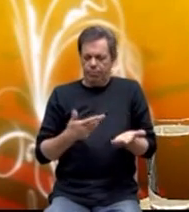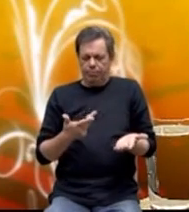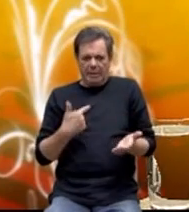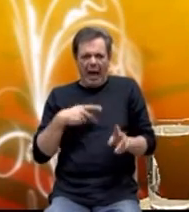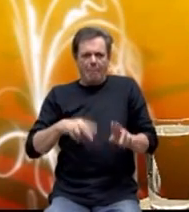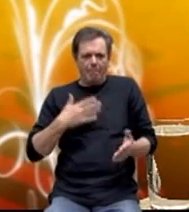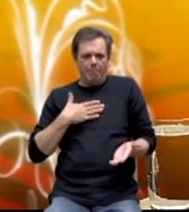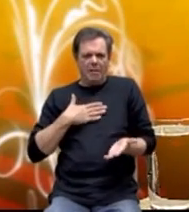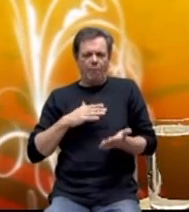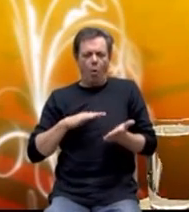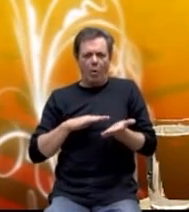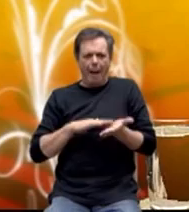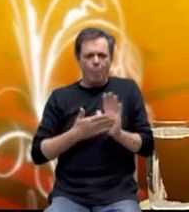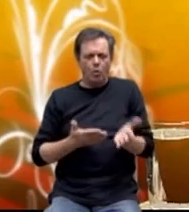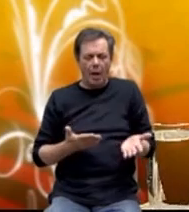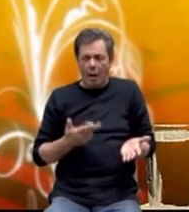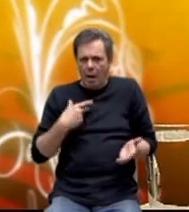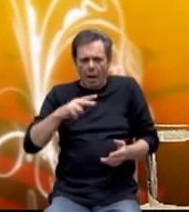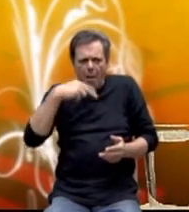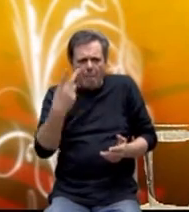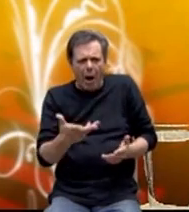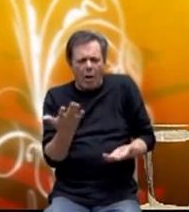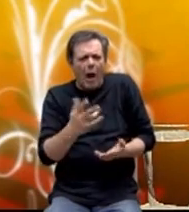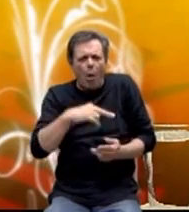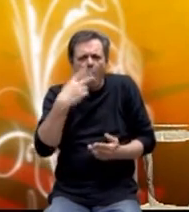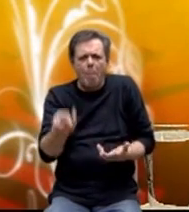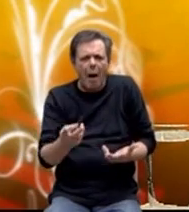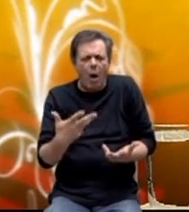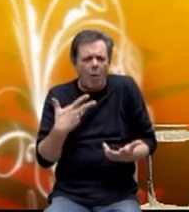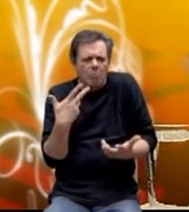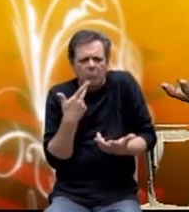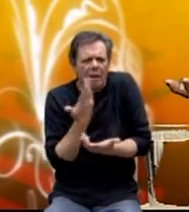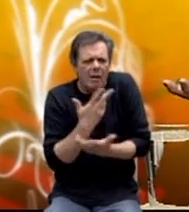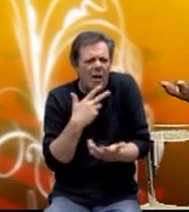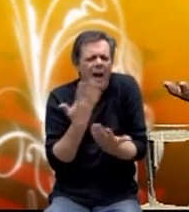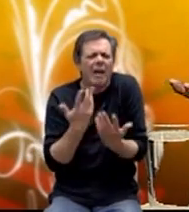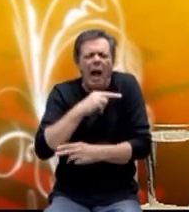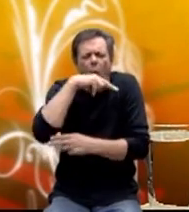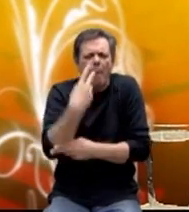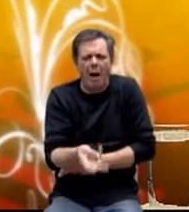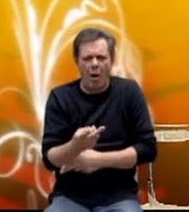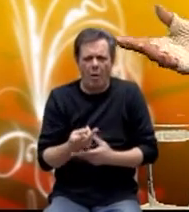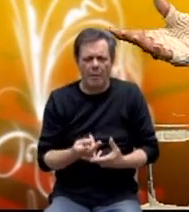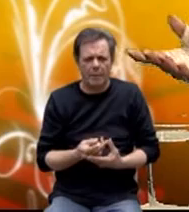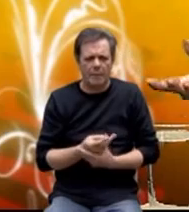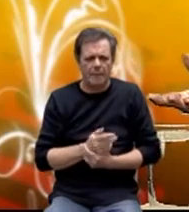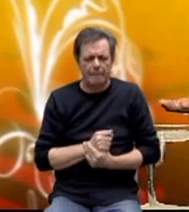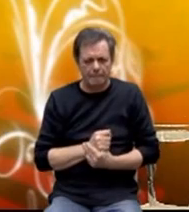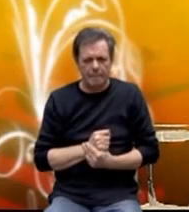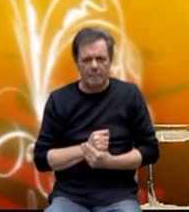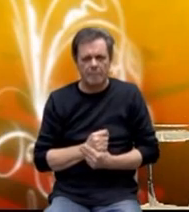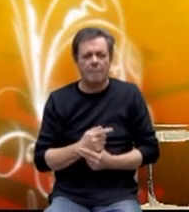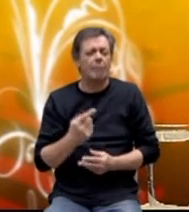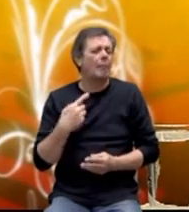muža, zanima taj osjećaj kad je pao. Je li pao sklupčan ili je pao odmah, to se zove, znate, ono, kod daska? Letva.